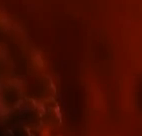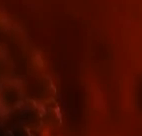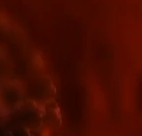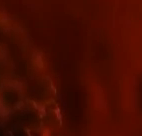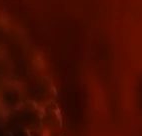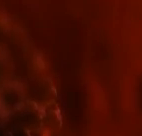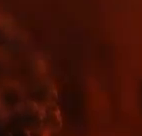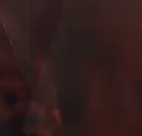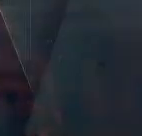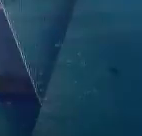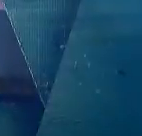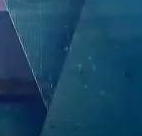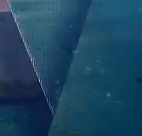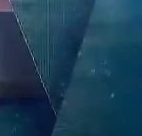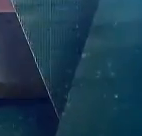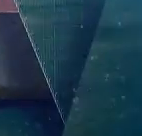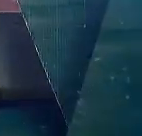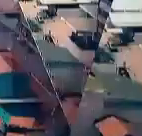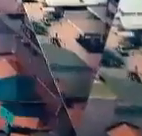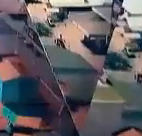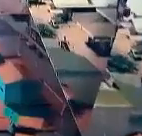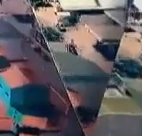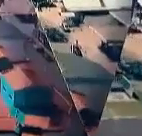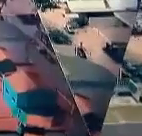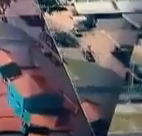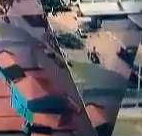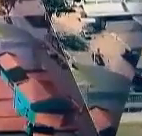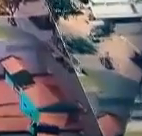hai Hai aktingnya